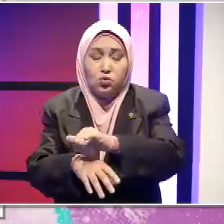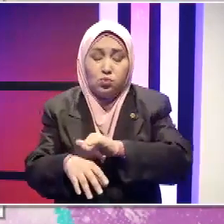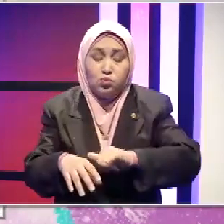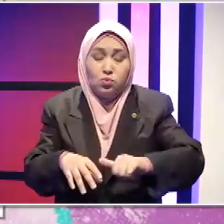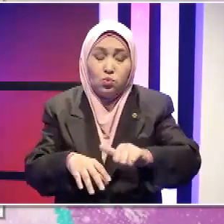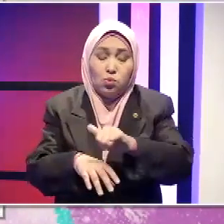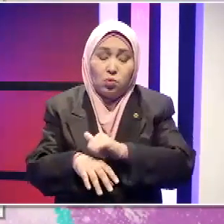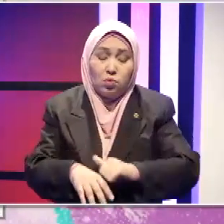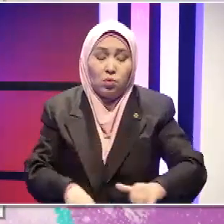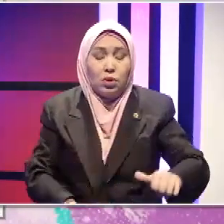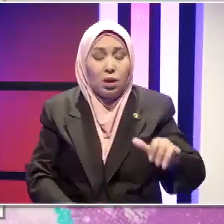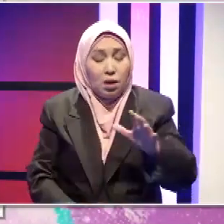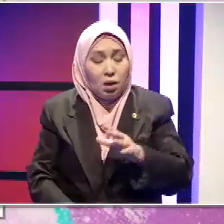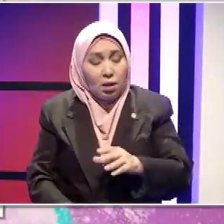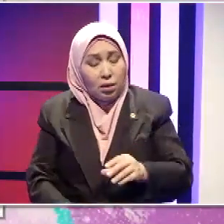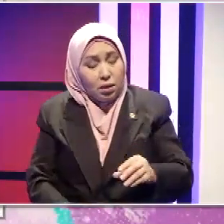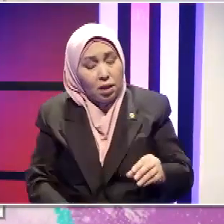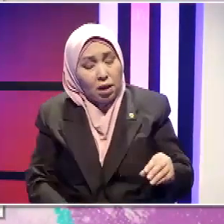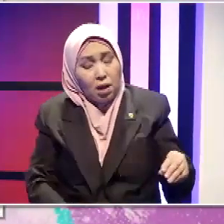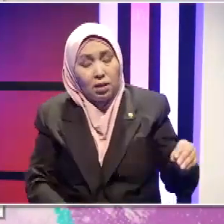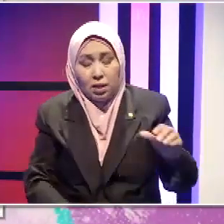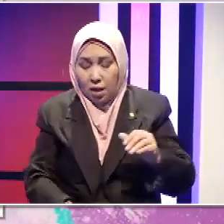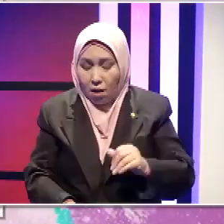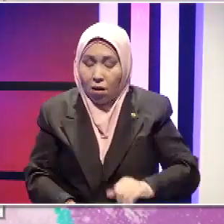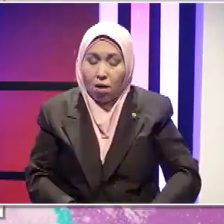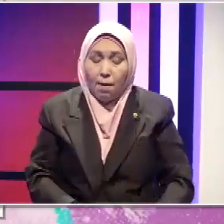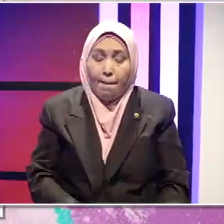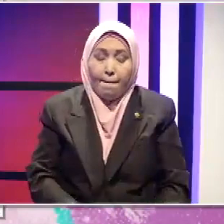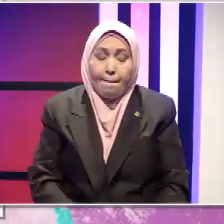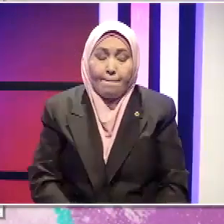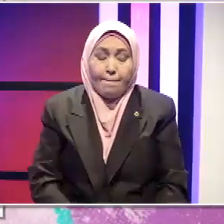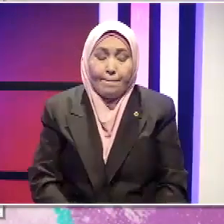adzim Nur riyansyah umum